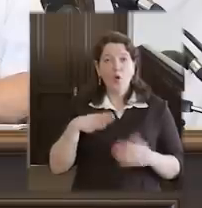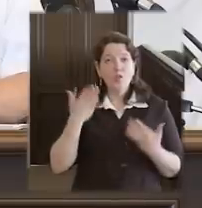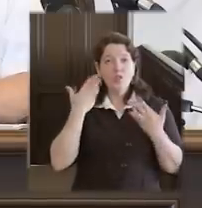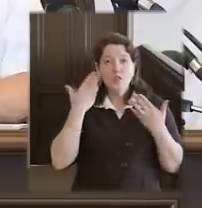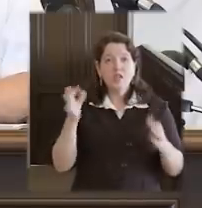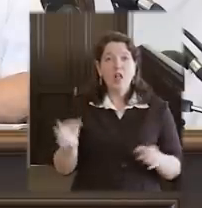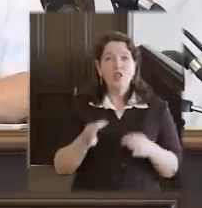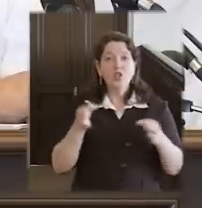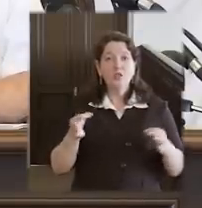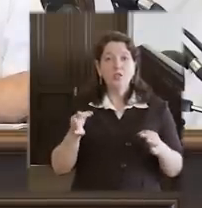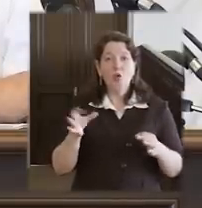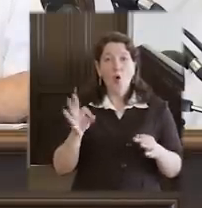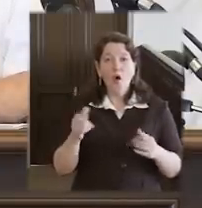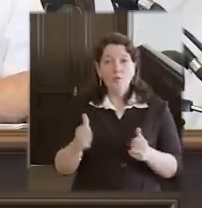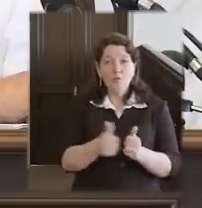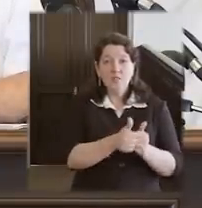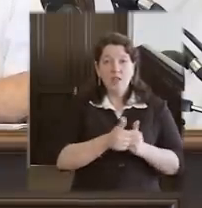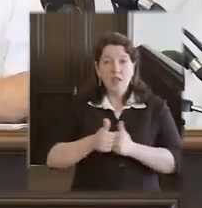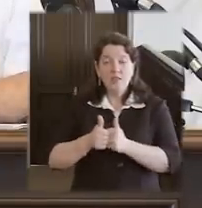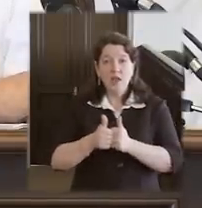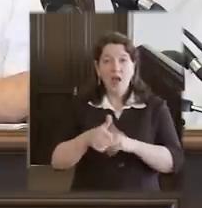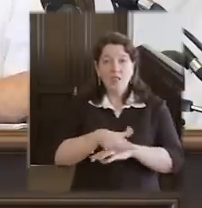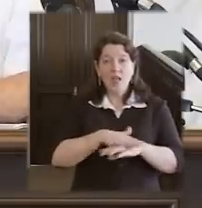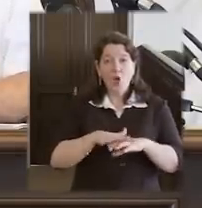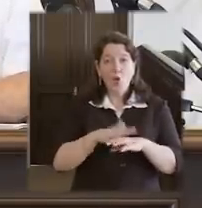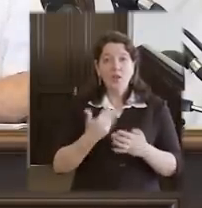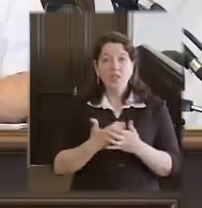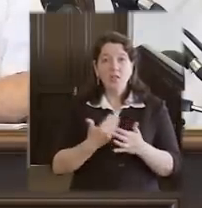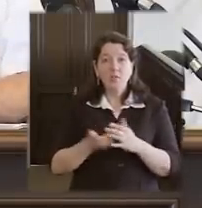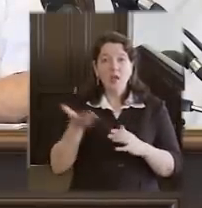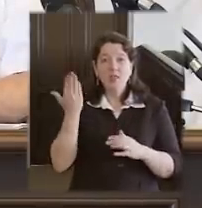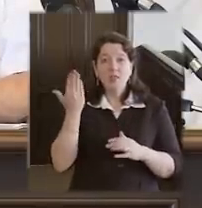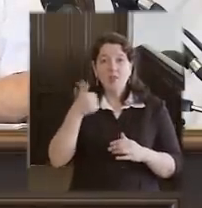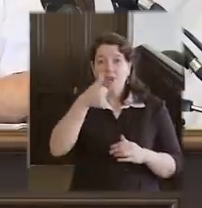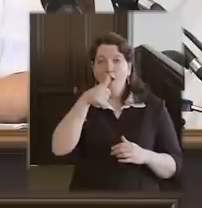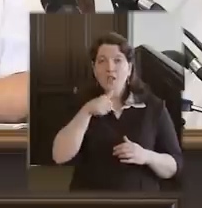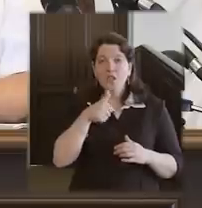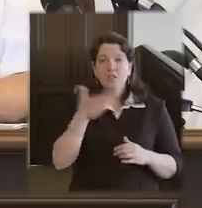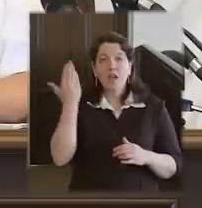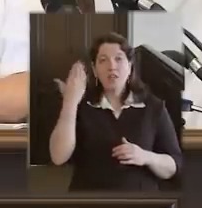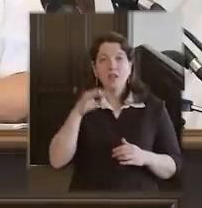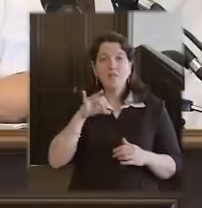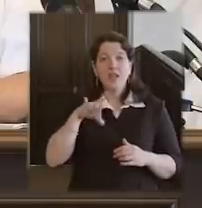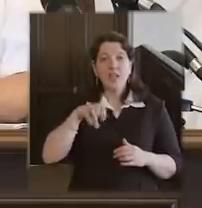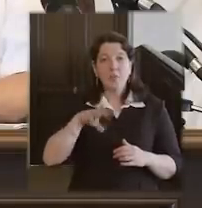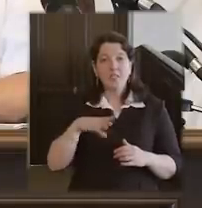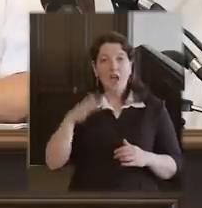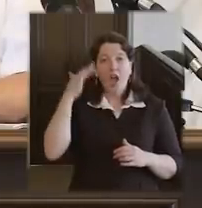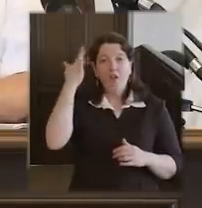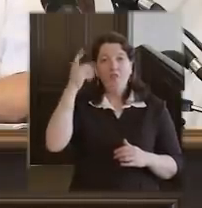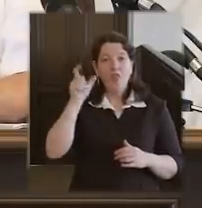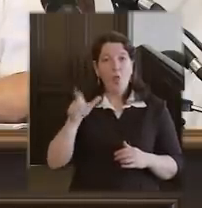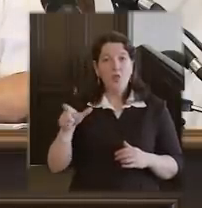какого? Ну, взять тех же знаний древнегреческих и древнеримских философов. Нет, ничего не